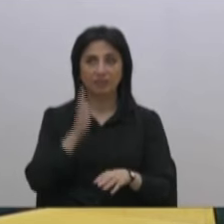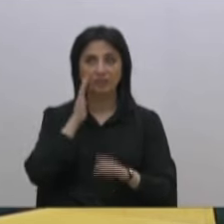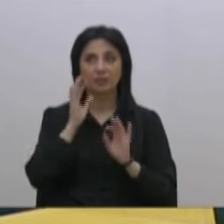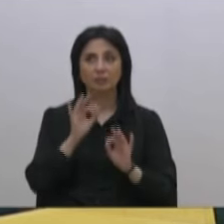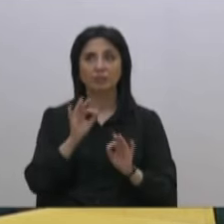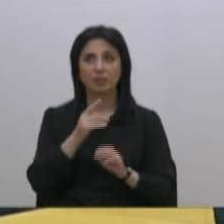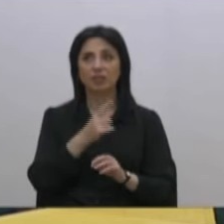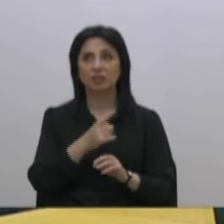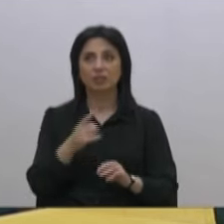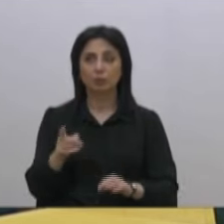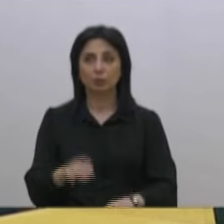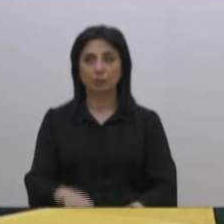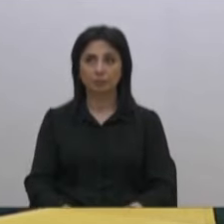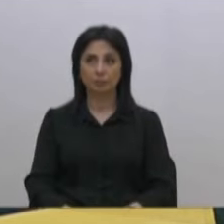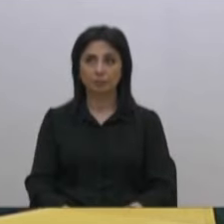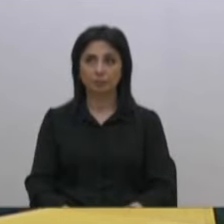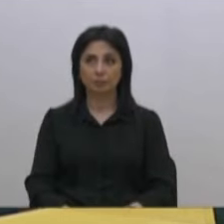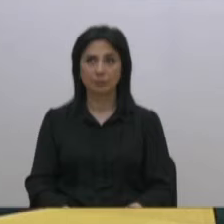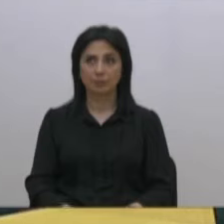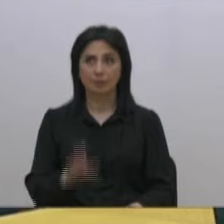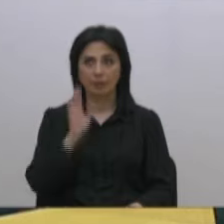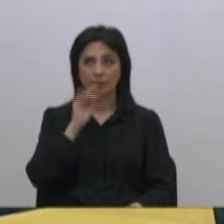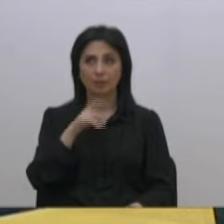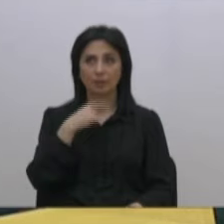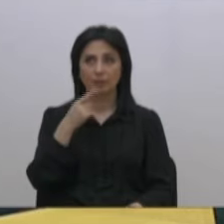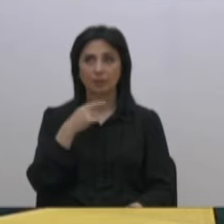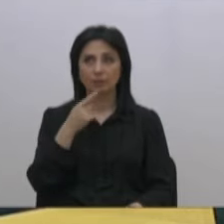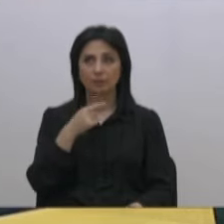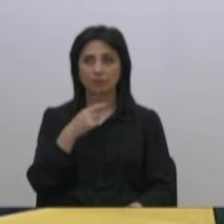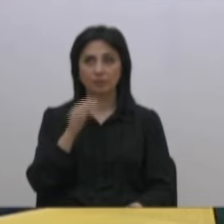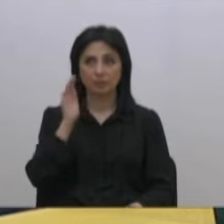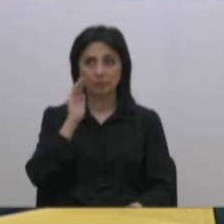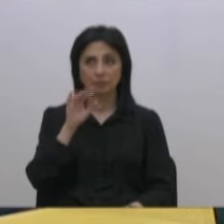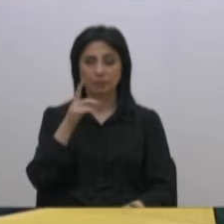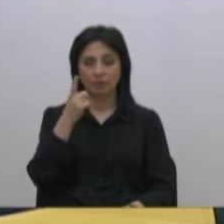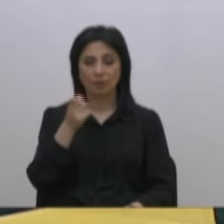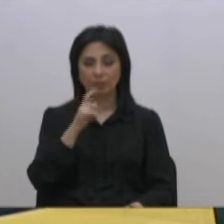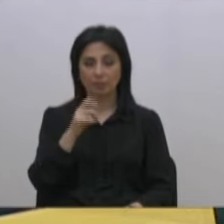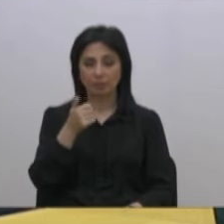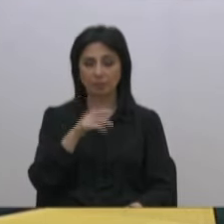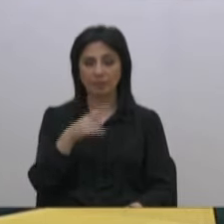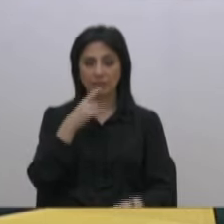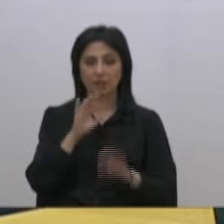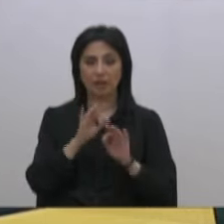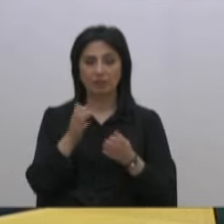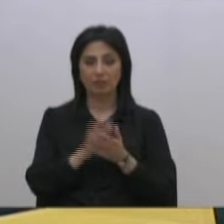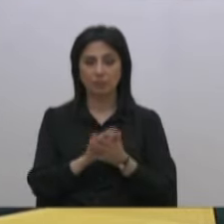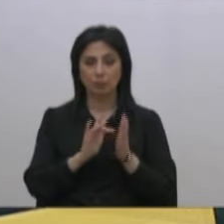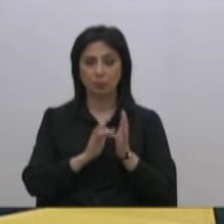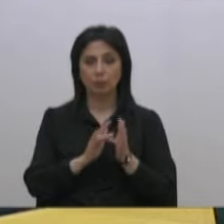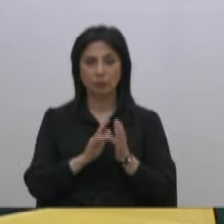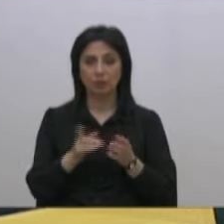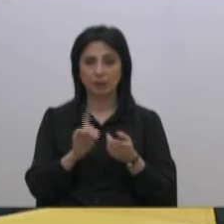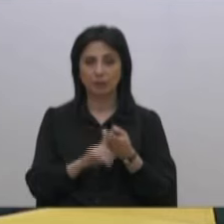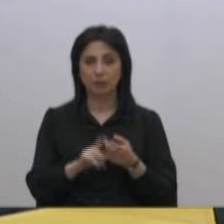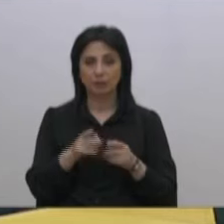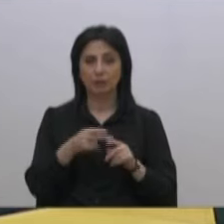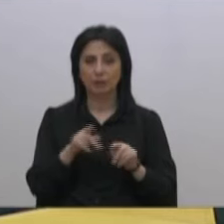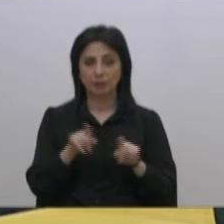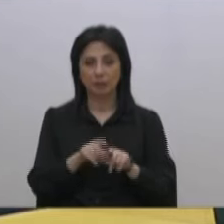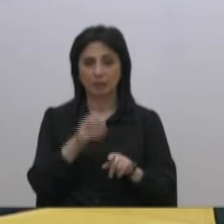სამართლიანად თითოეულზე. როდესაც საუბრობთ და ვისმენთ მონაცემებს, რაც პრემიერმა გაგვაცნო ტურიზმთან დაკავშირებით,